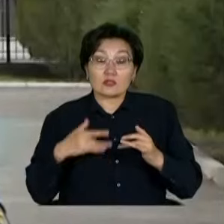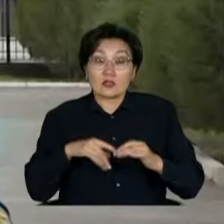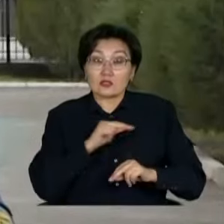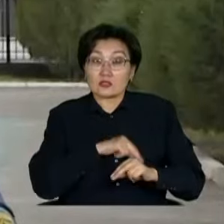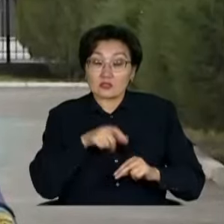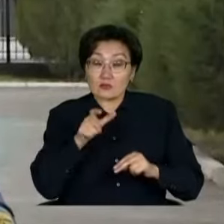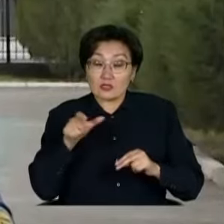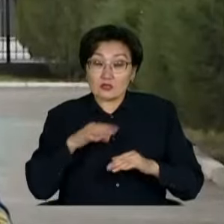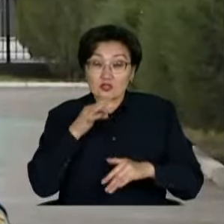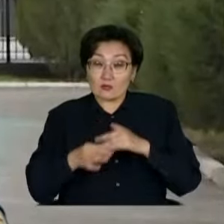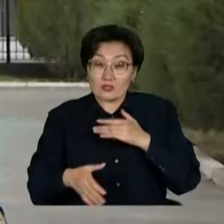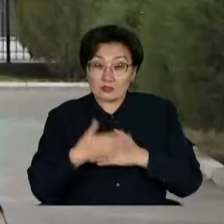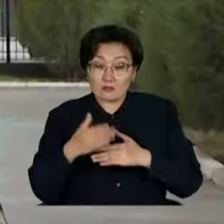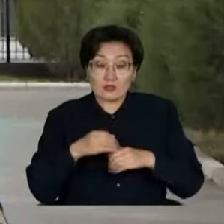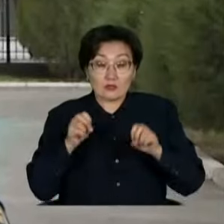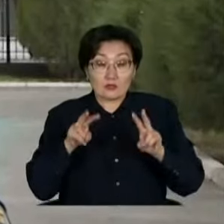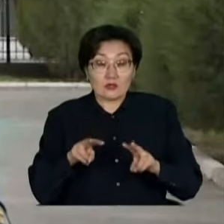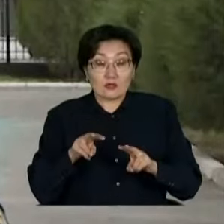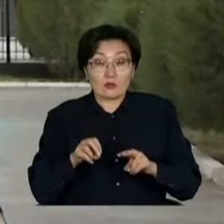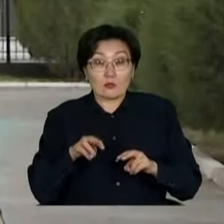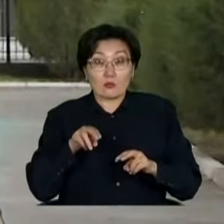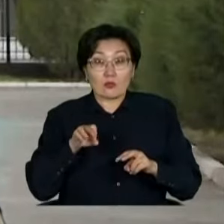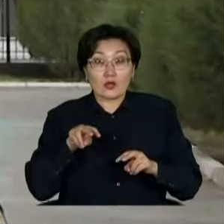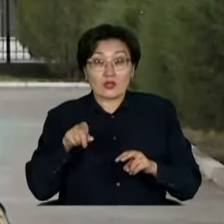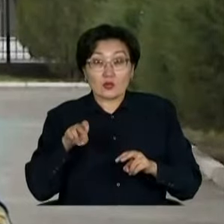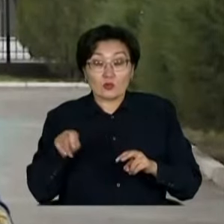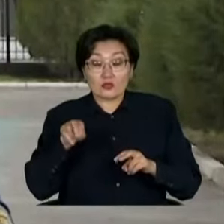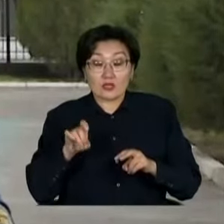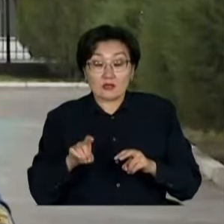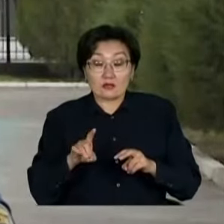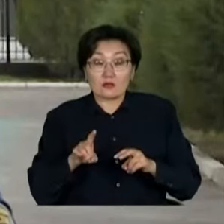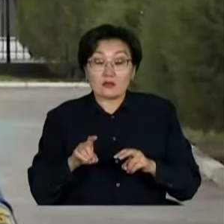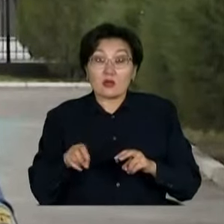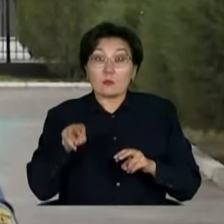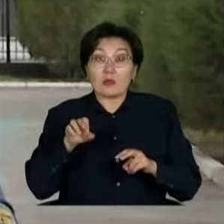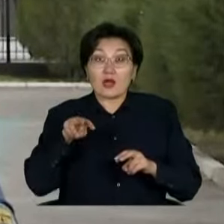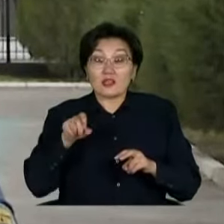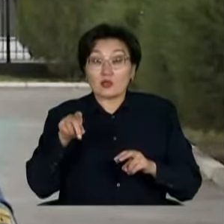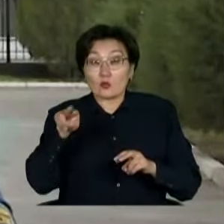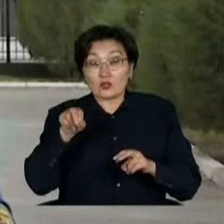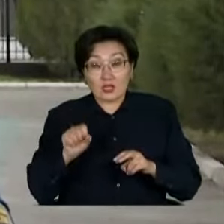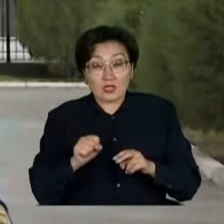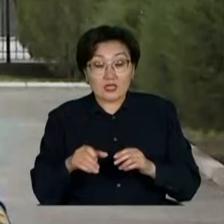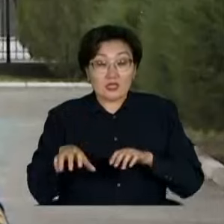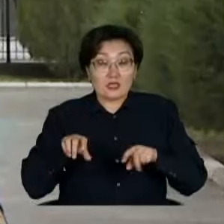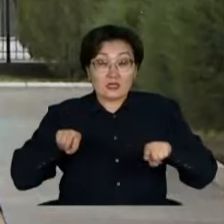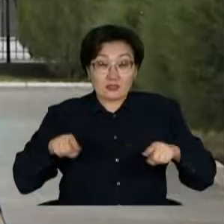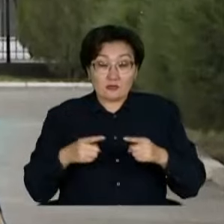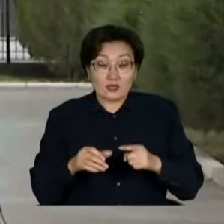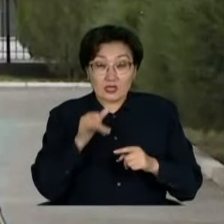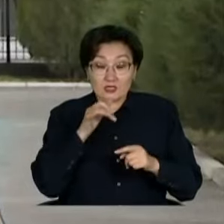мен арнайы полигонда тәркіленген электрондық темекілерді сол жерде жойып